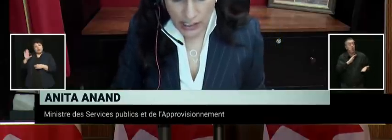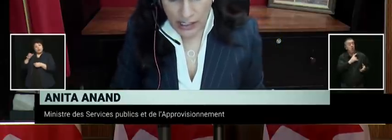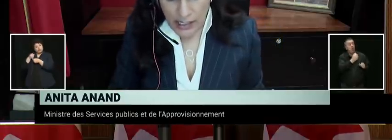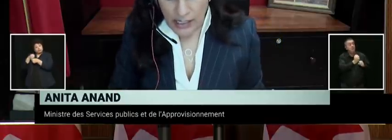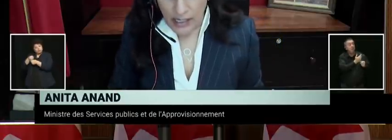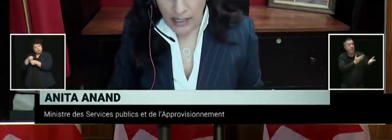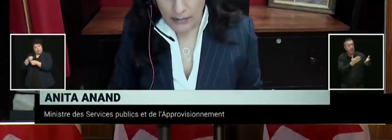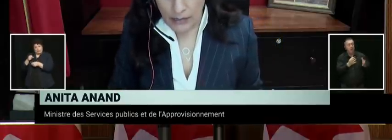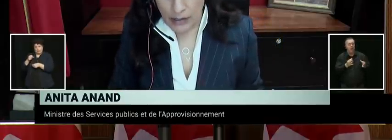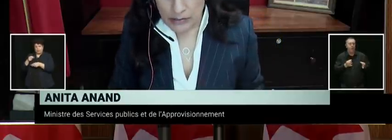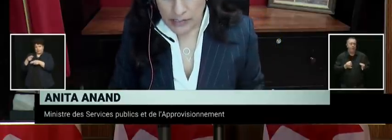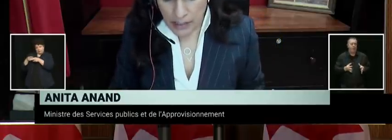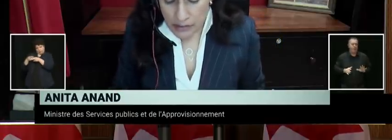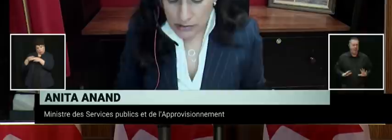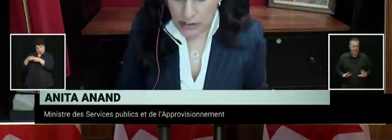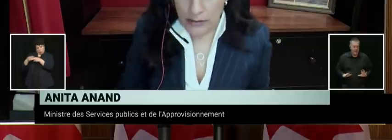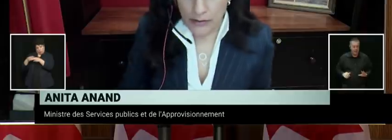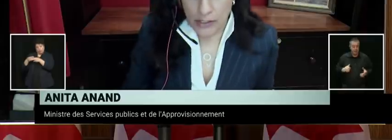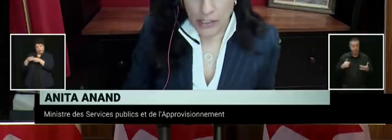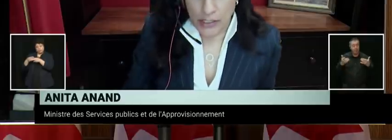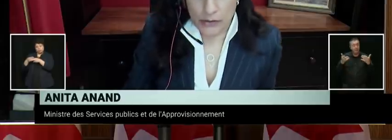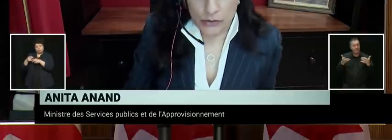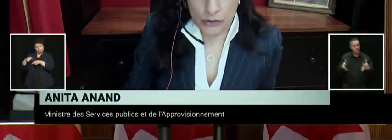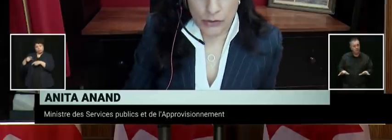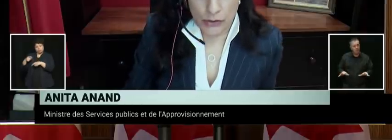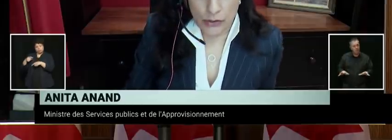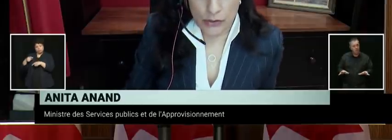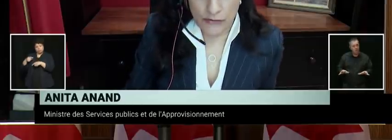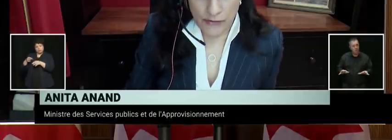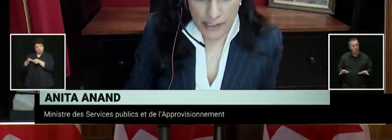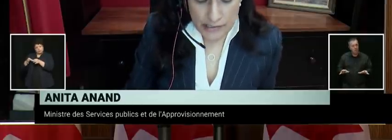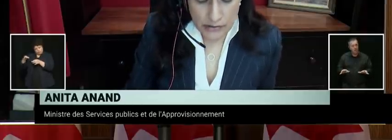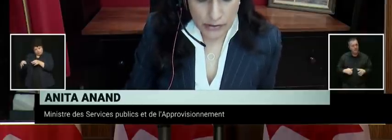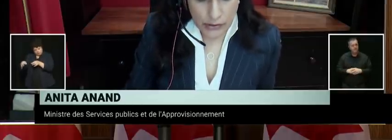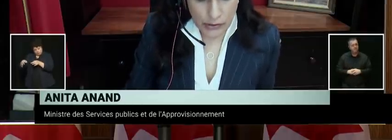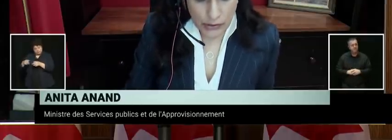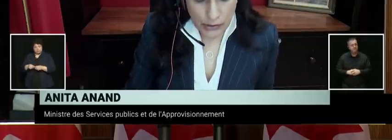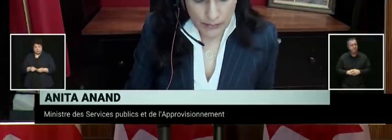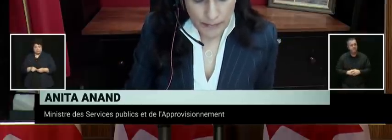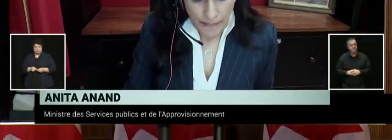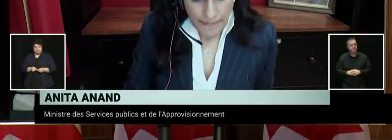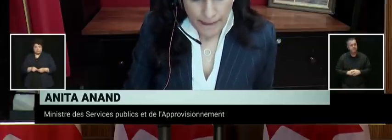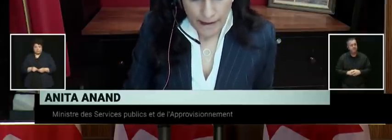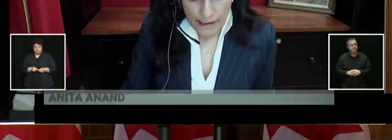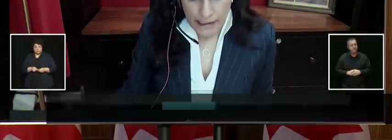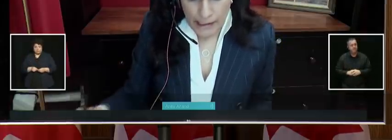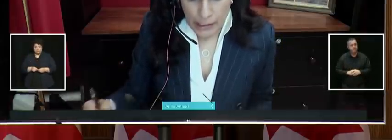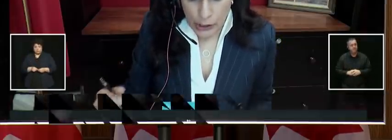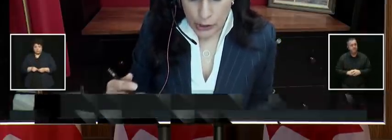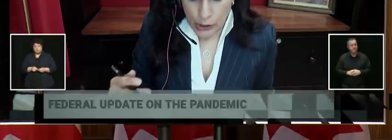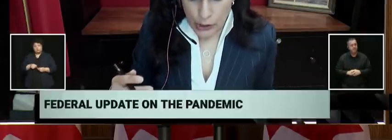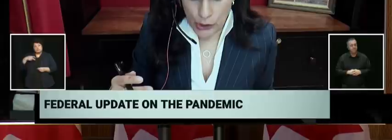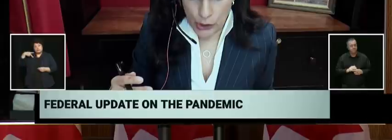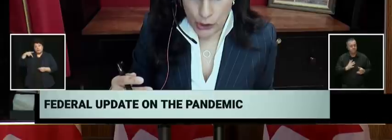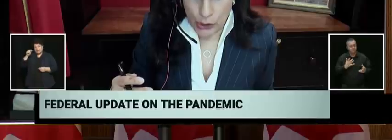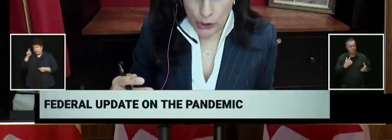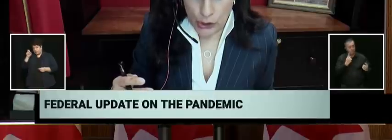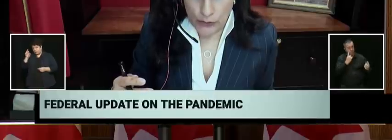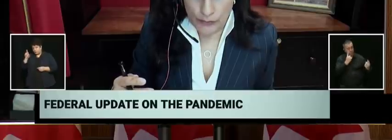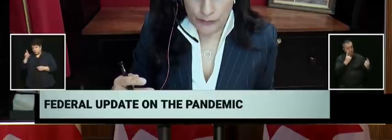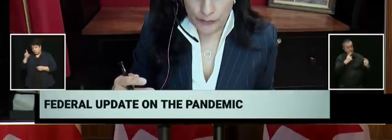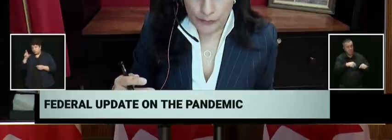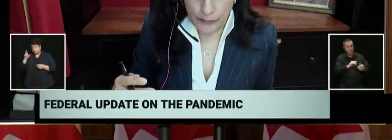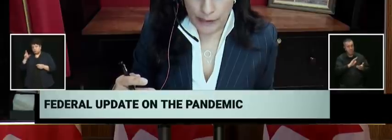déjà entendre de Pfizer que les